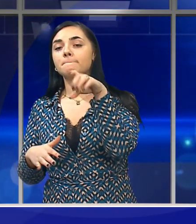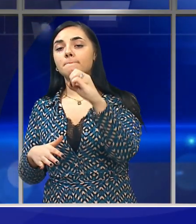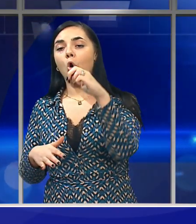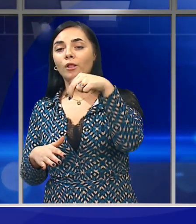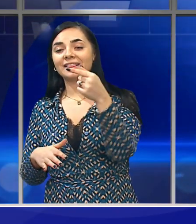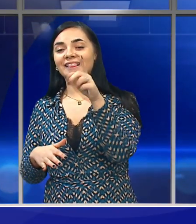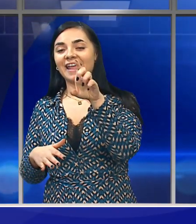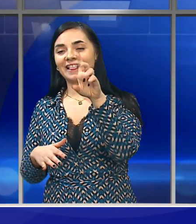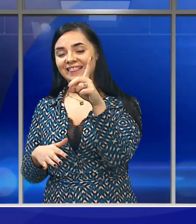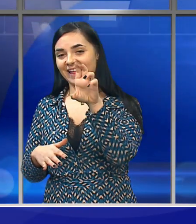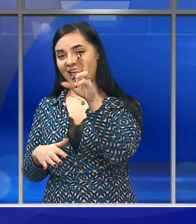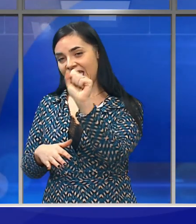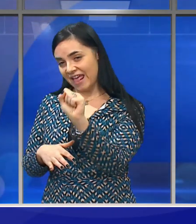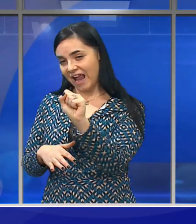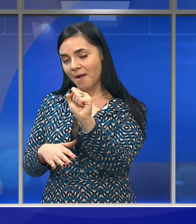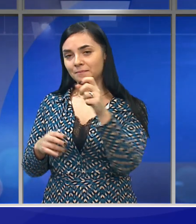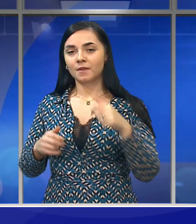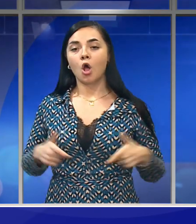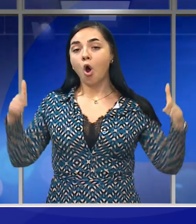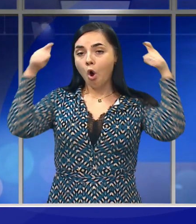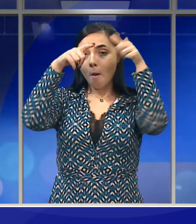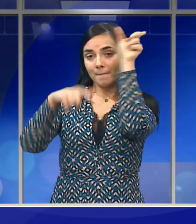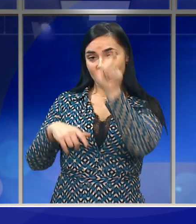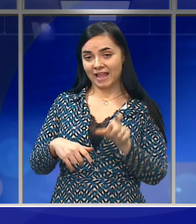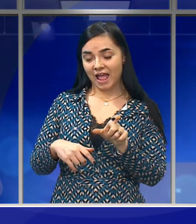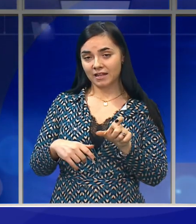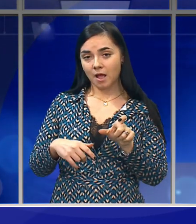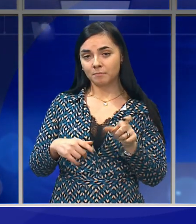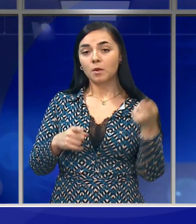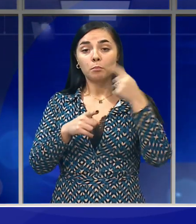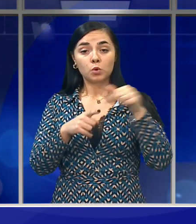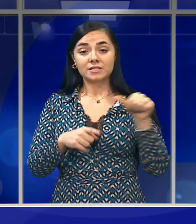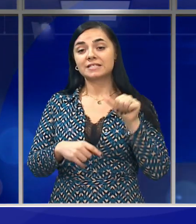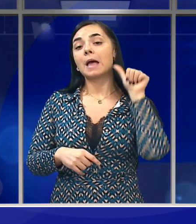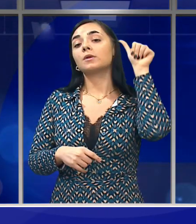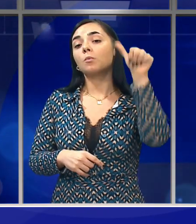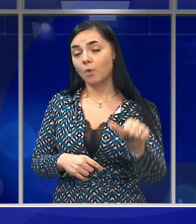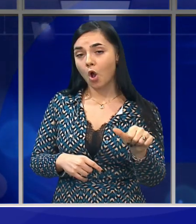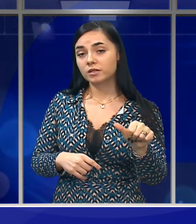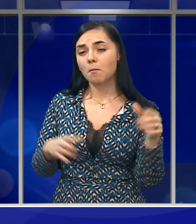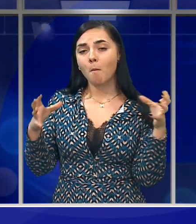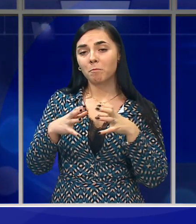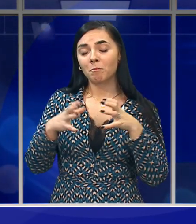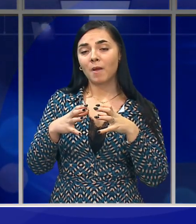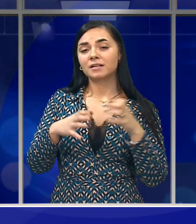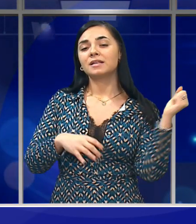Italia e sabato giocheranno in campionato con il